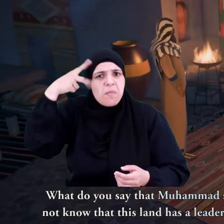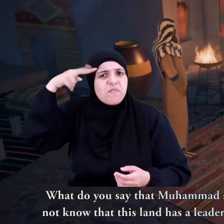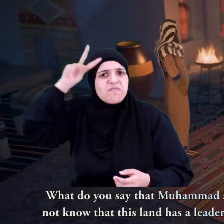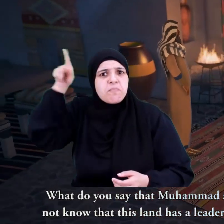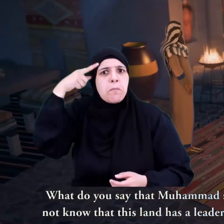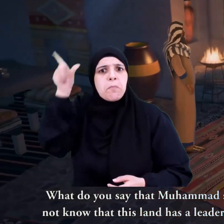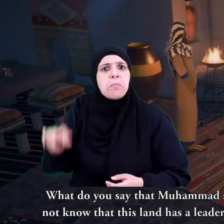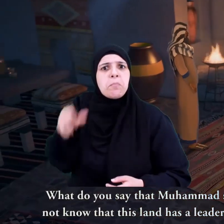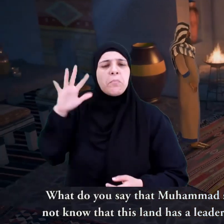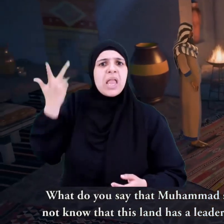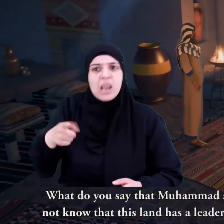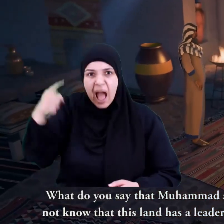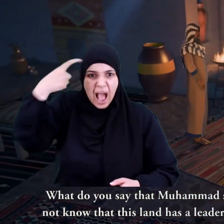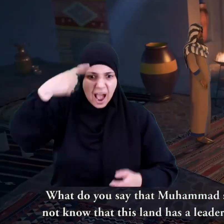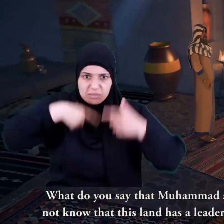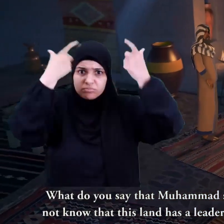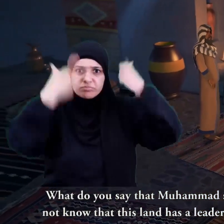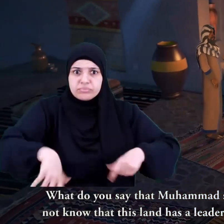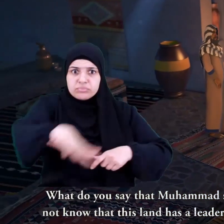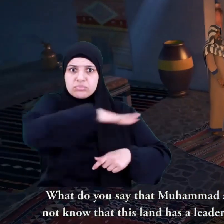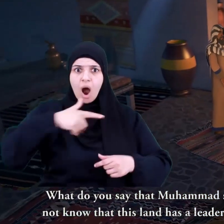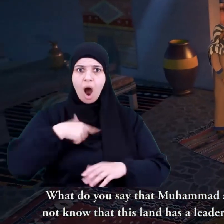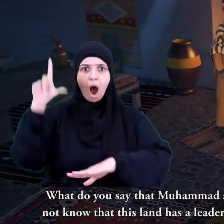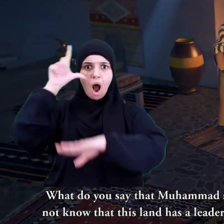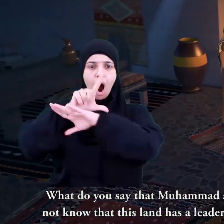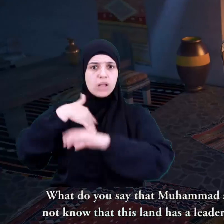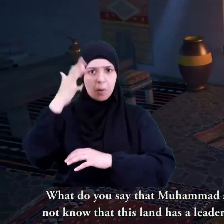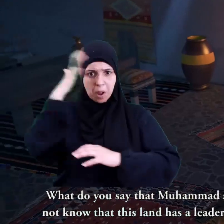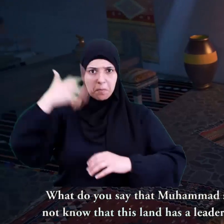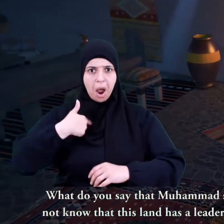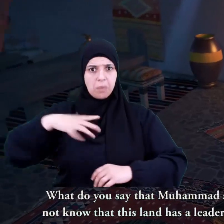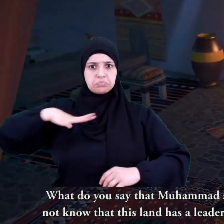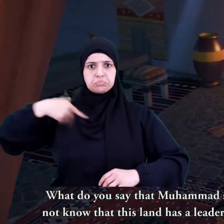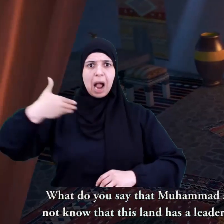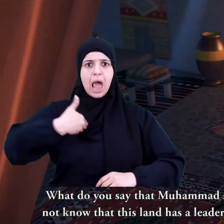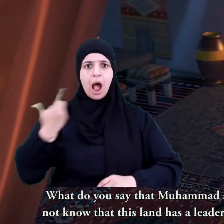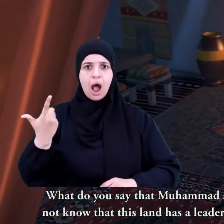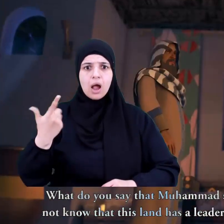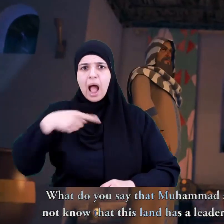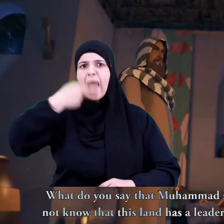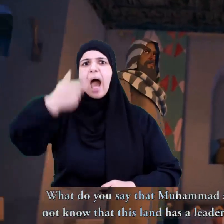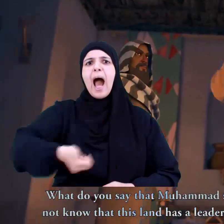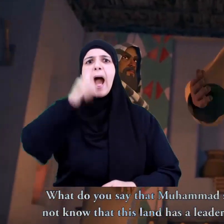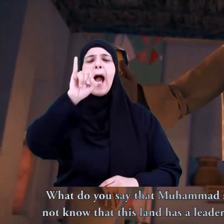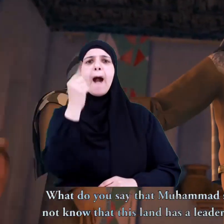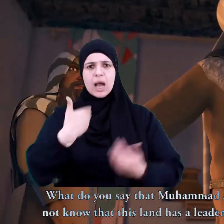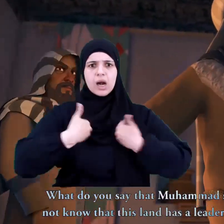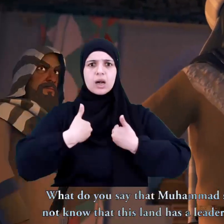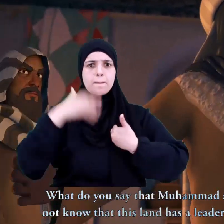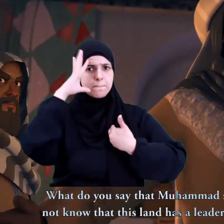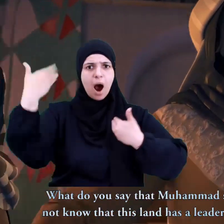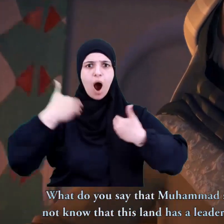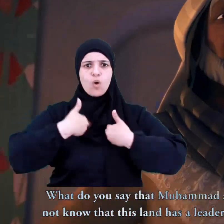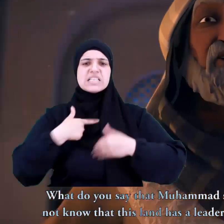نفسه؟ ألا يعلم أن لهذه الأرض قائدا وزعيما هو أنا، عامر بن